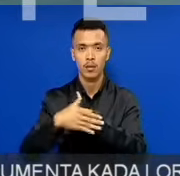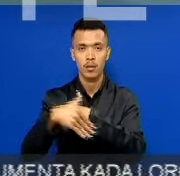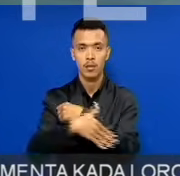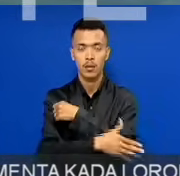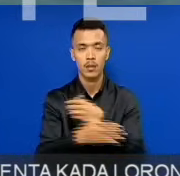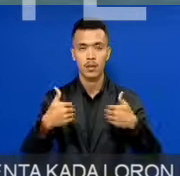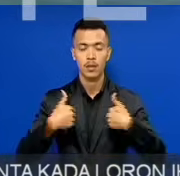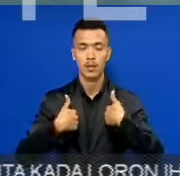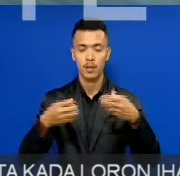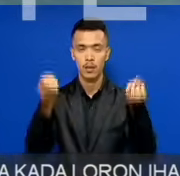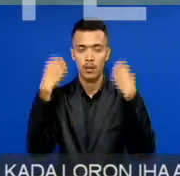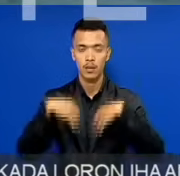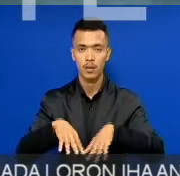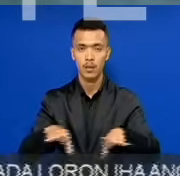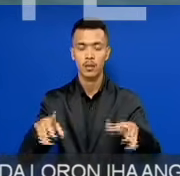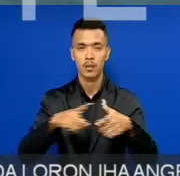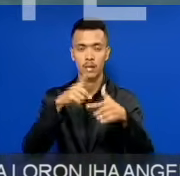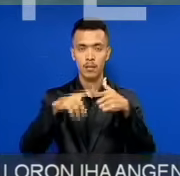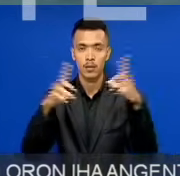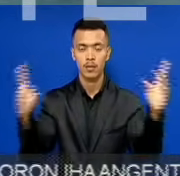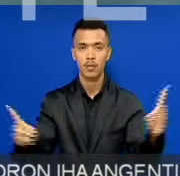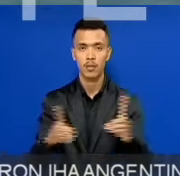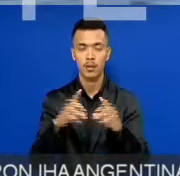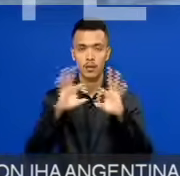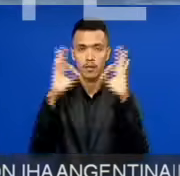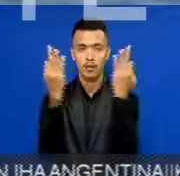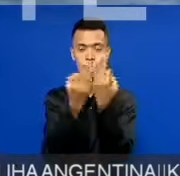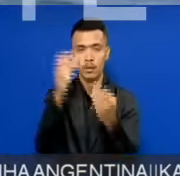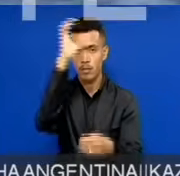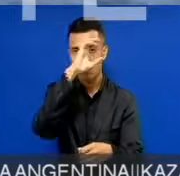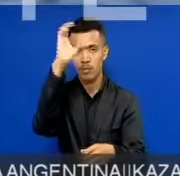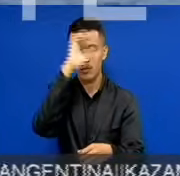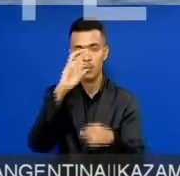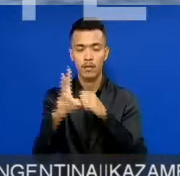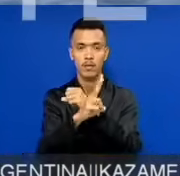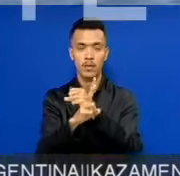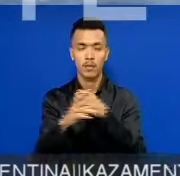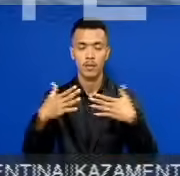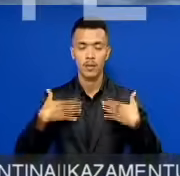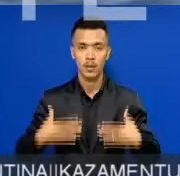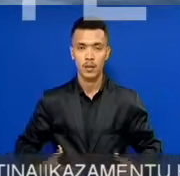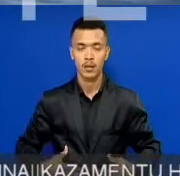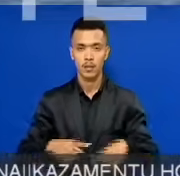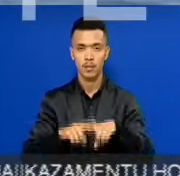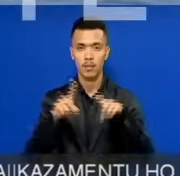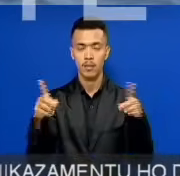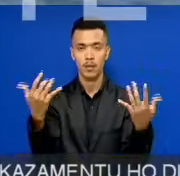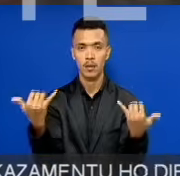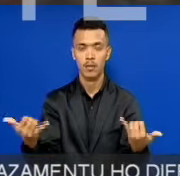ana. Hafoin acontece, familia buka tuir kedas vitima ni isin lolong, mai be, to agora si dau